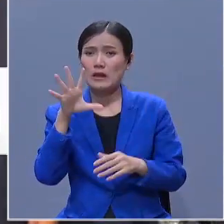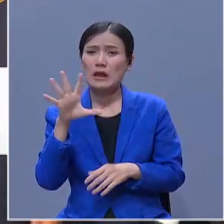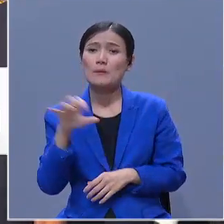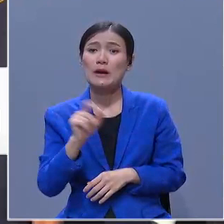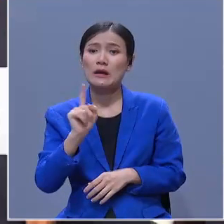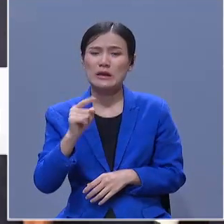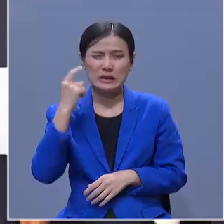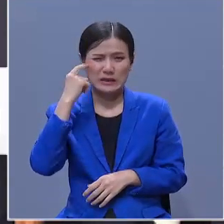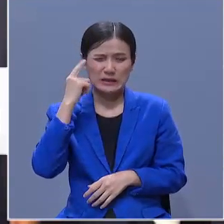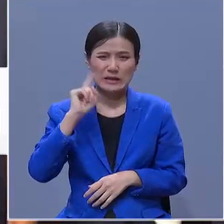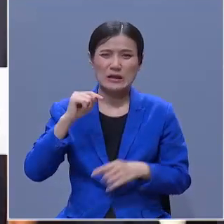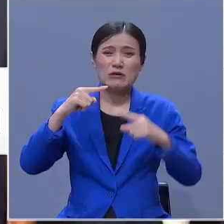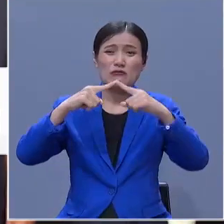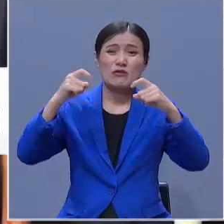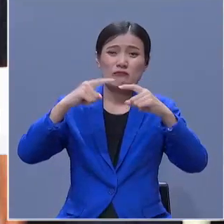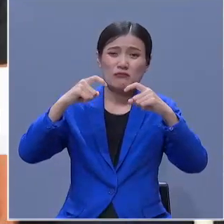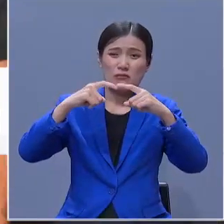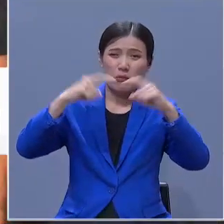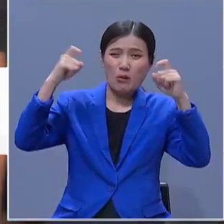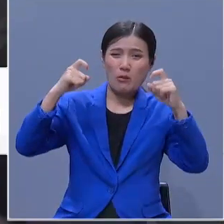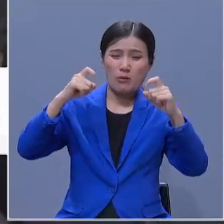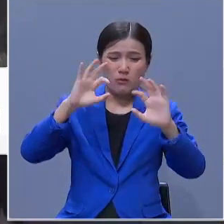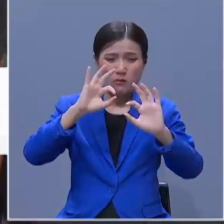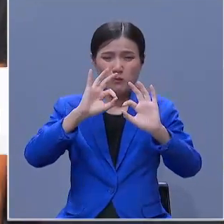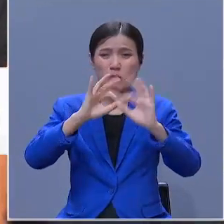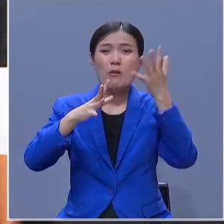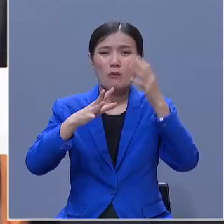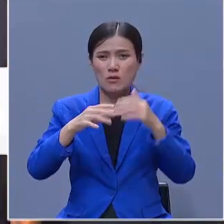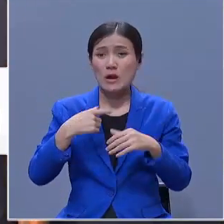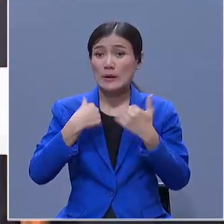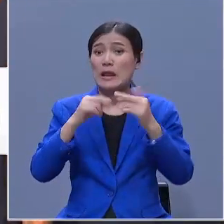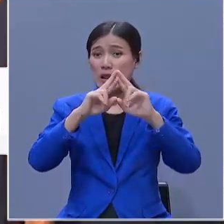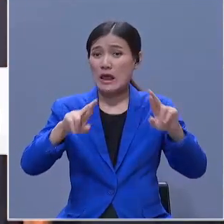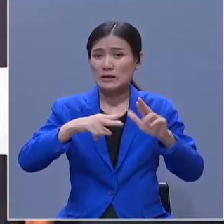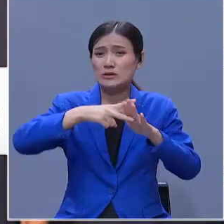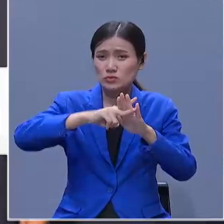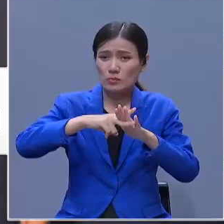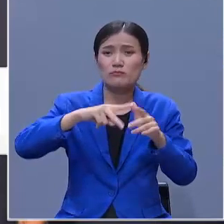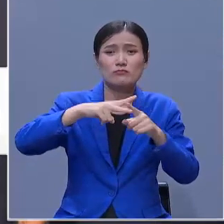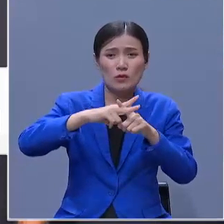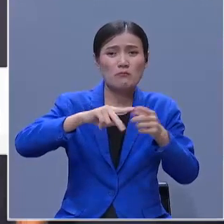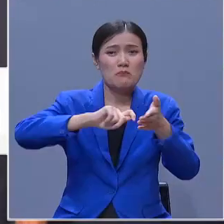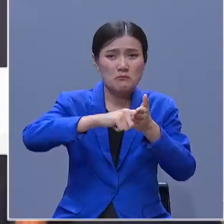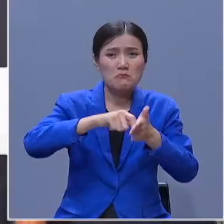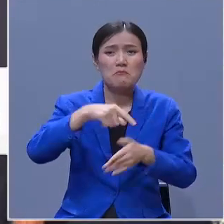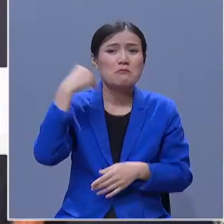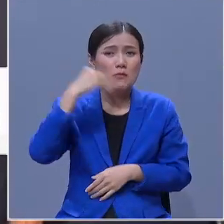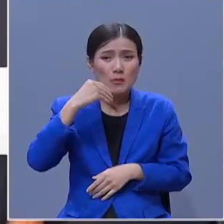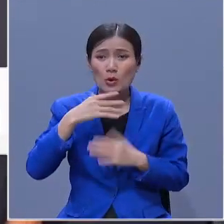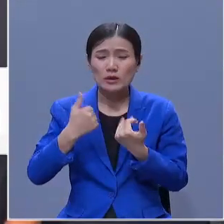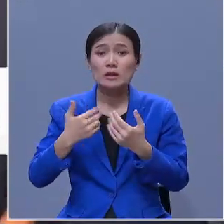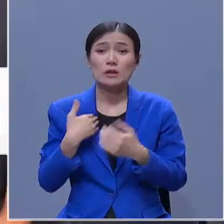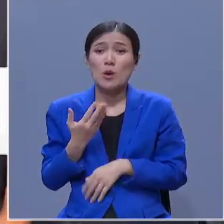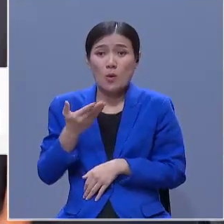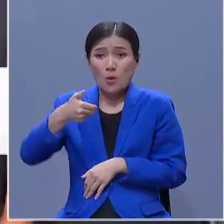ลัดวงจรเพราะทางร้านมีการปรับปรุงอยู่หลายครั้งล่าสุดมีการขอปรับปรุงด้านล่างให้เป็นผับต้นเพลิงน่าจะม